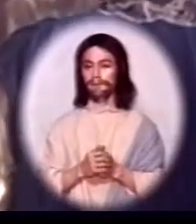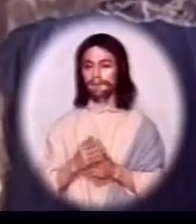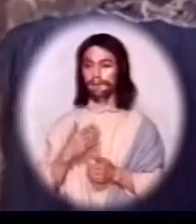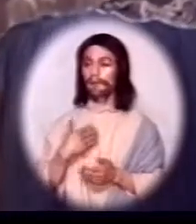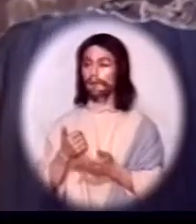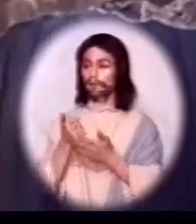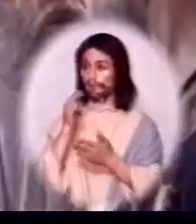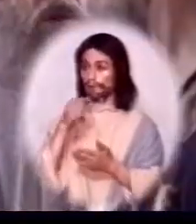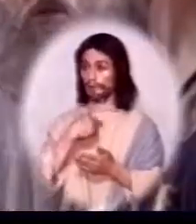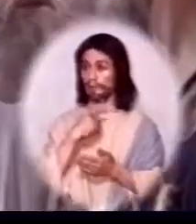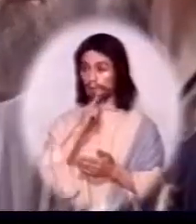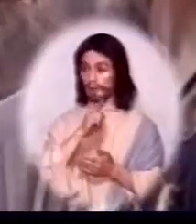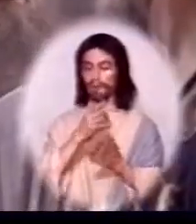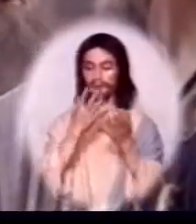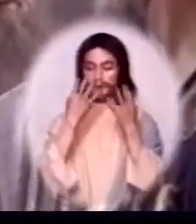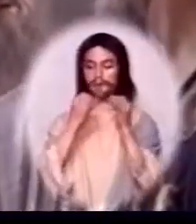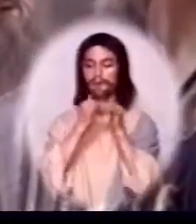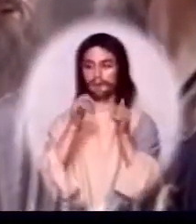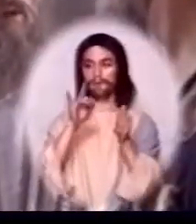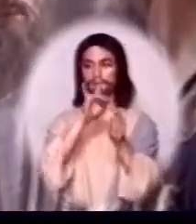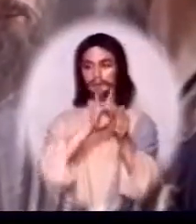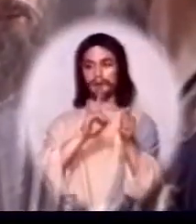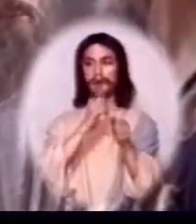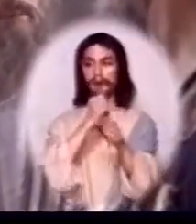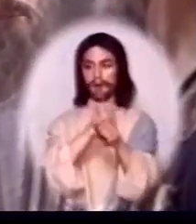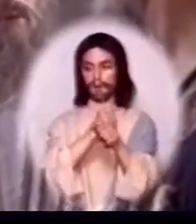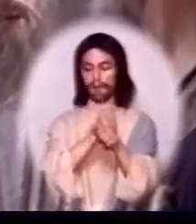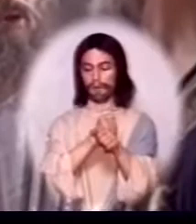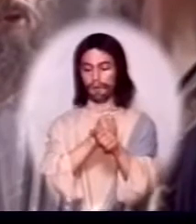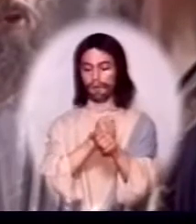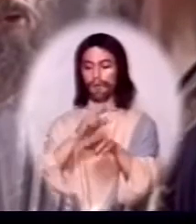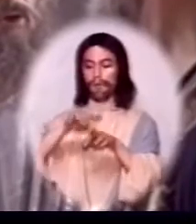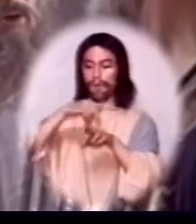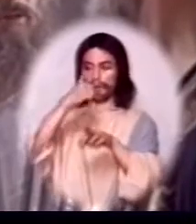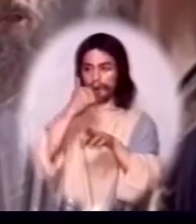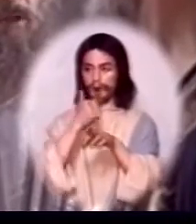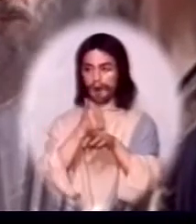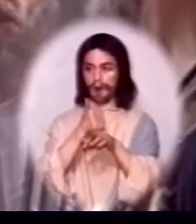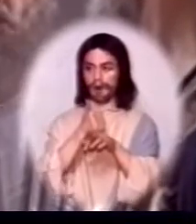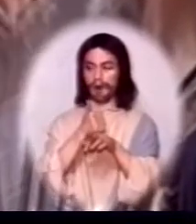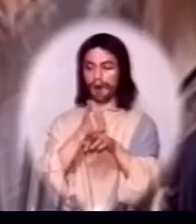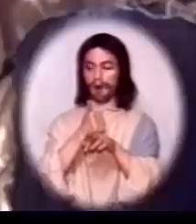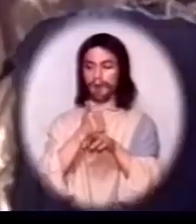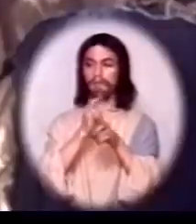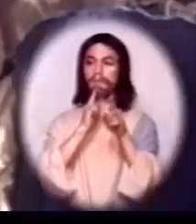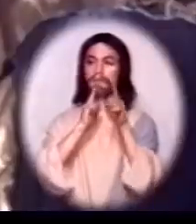네, 주여. 이자가 많은 사람을 미혹하며 왕이라